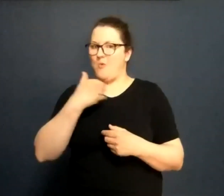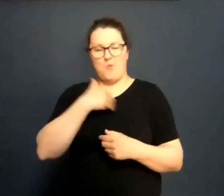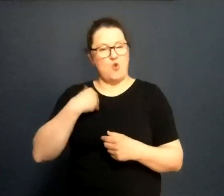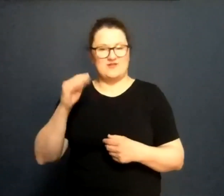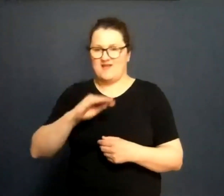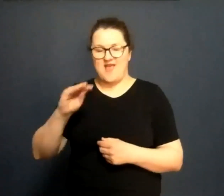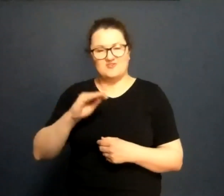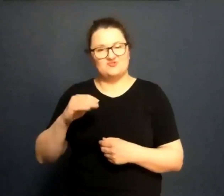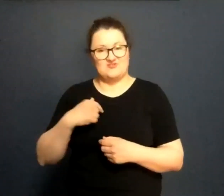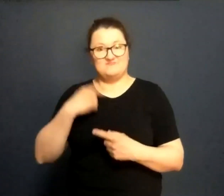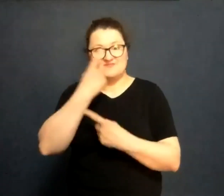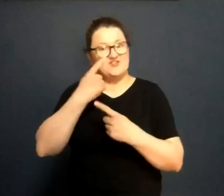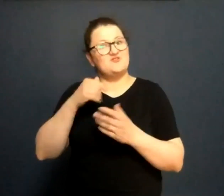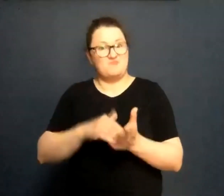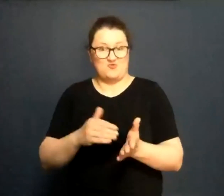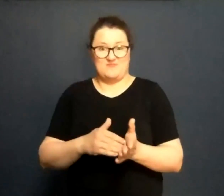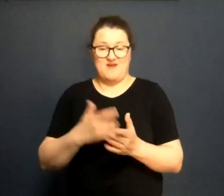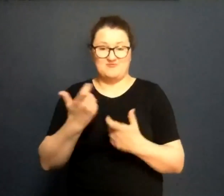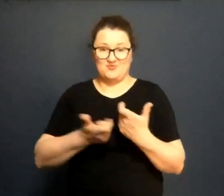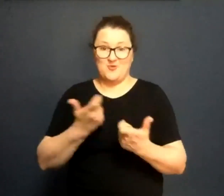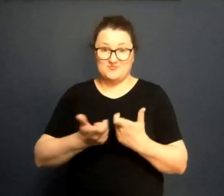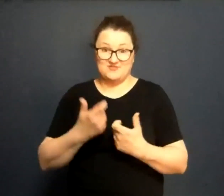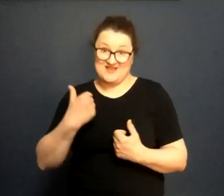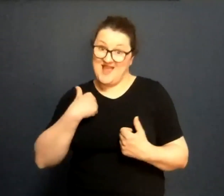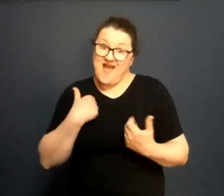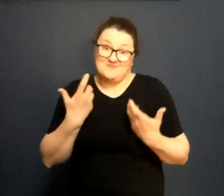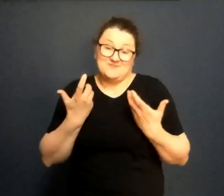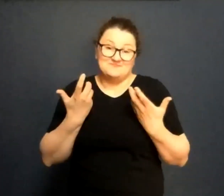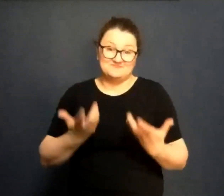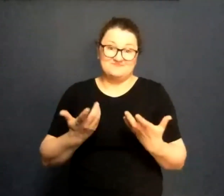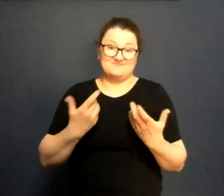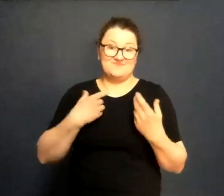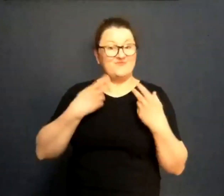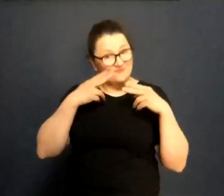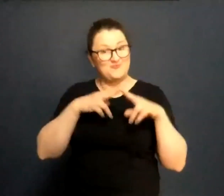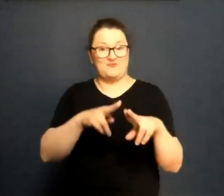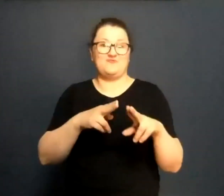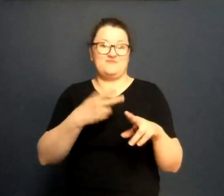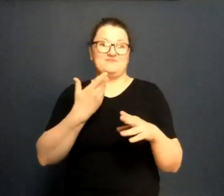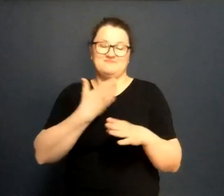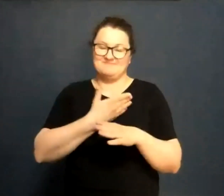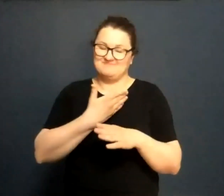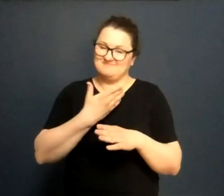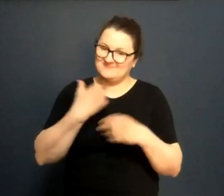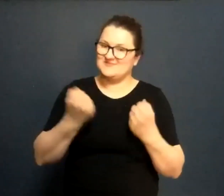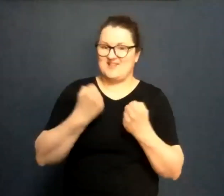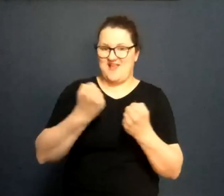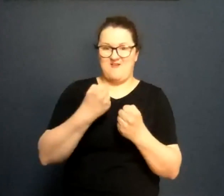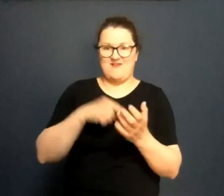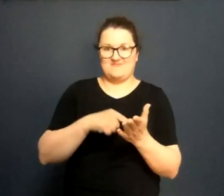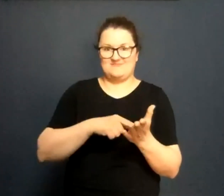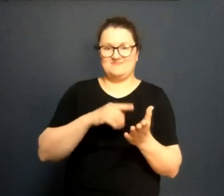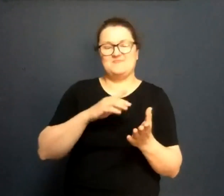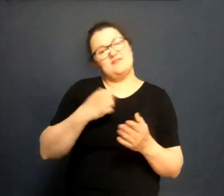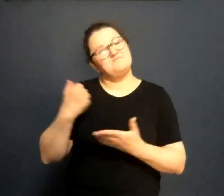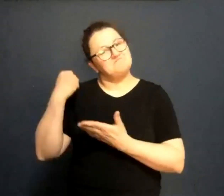stanowczo to robić. Ja bym to włączyła się i podpisywała się pod takimi projektami. Napisała jakiś